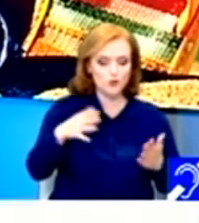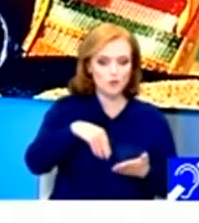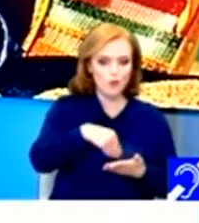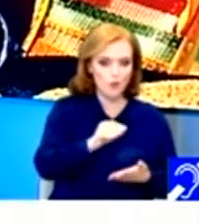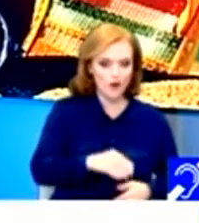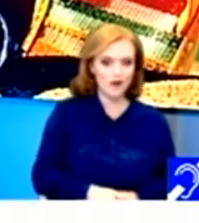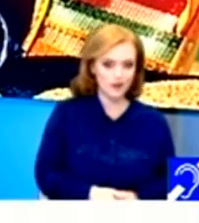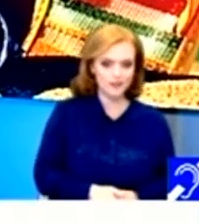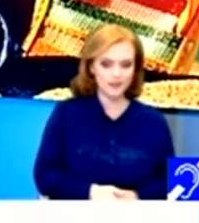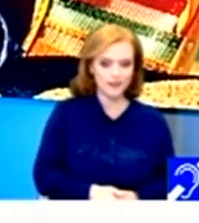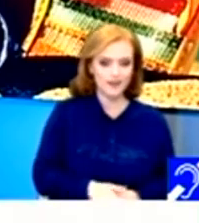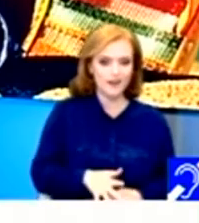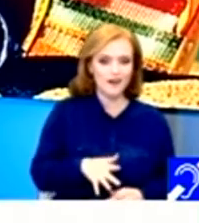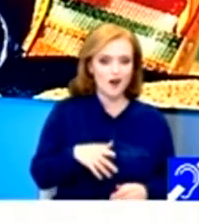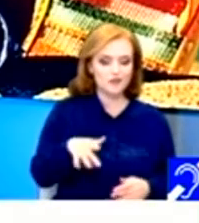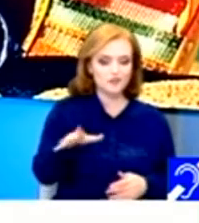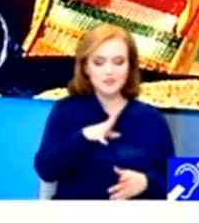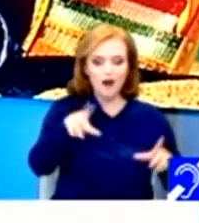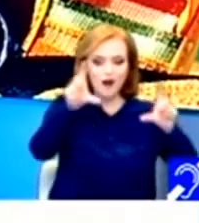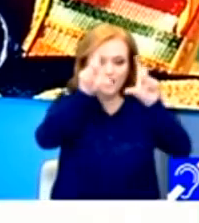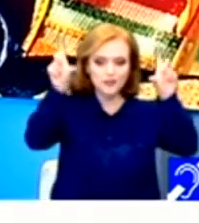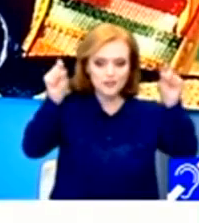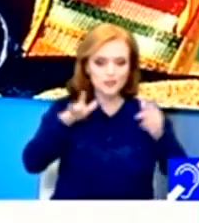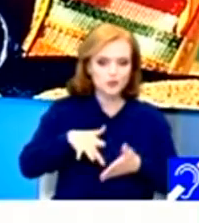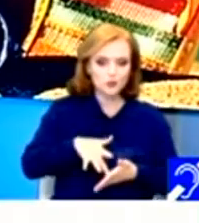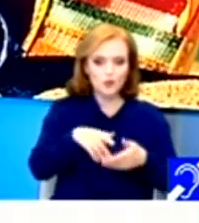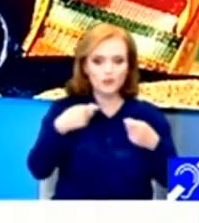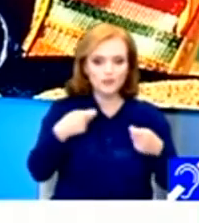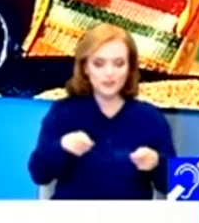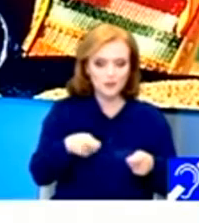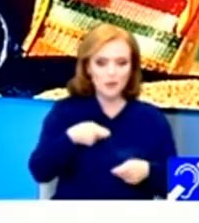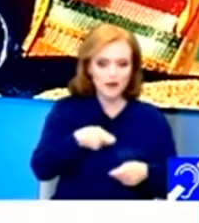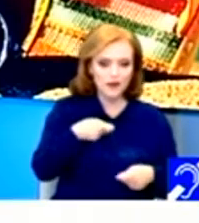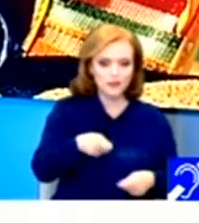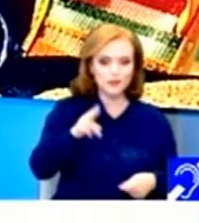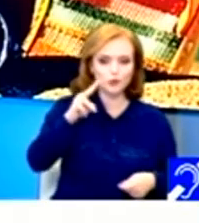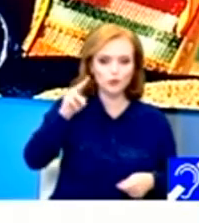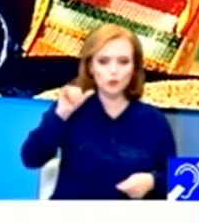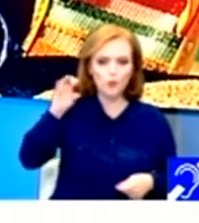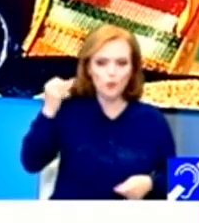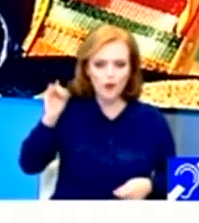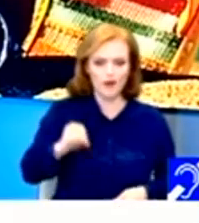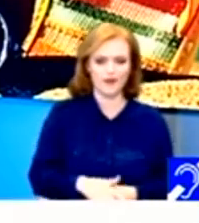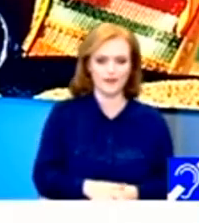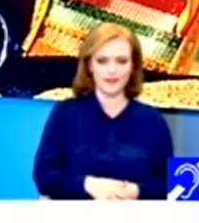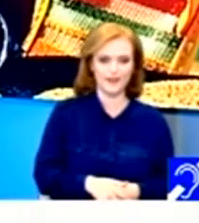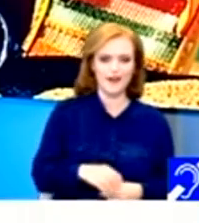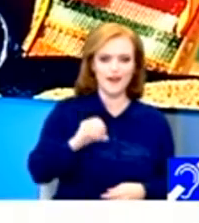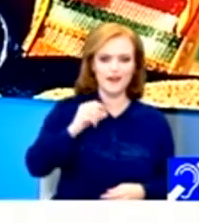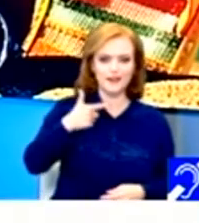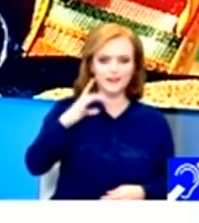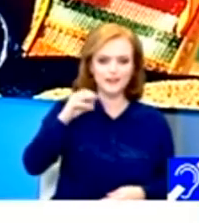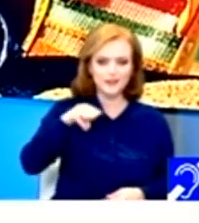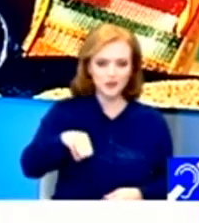an, iar agențiile de turism au vândut aproape toate pachetele spre Egipt, Dubai și Caraibe. Unii români aleg chiar să stea toată iarna în insulele